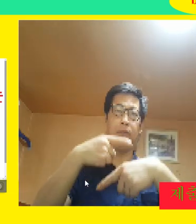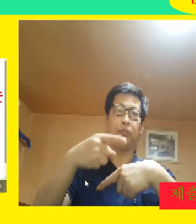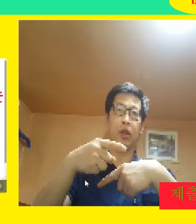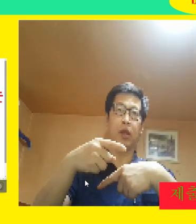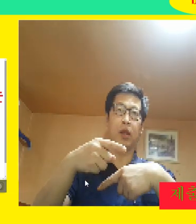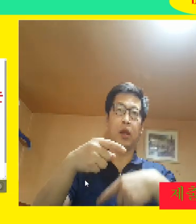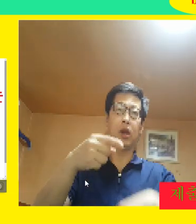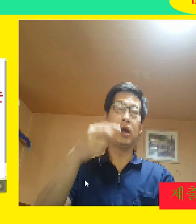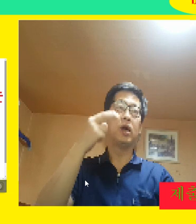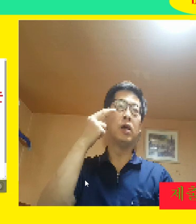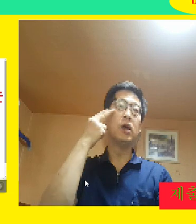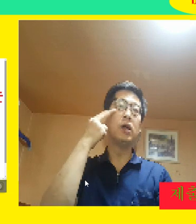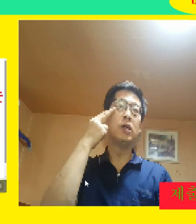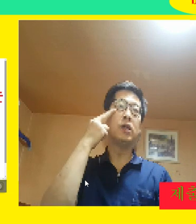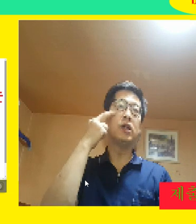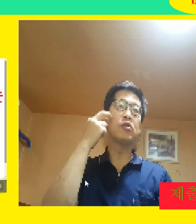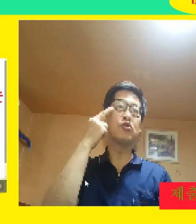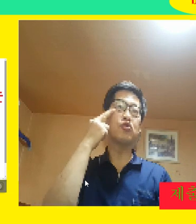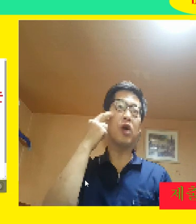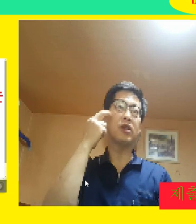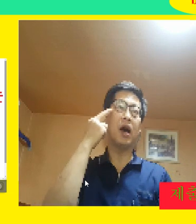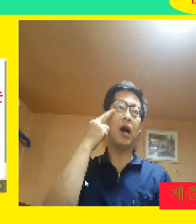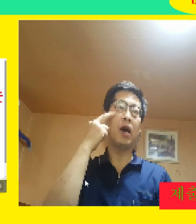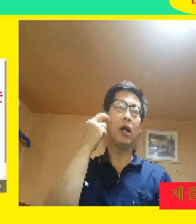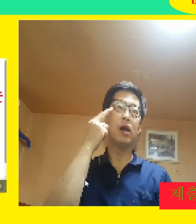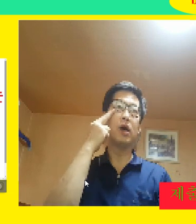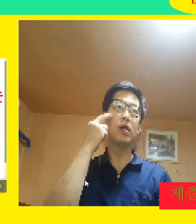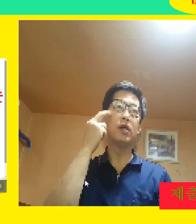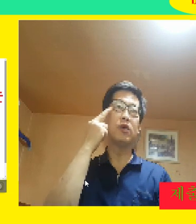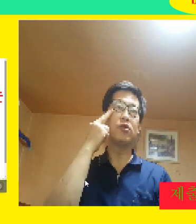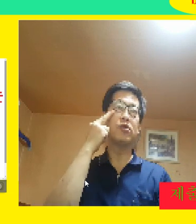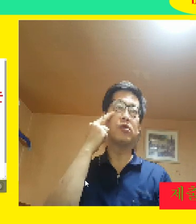익숙하다.